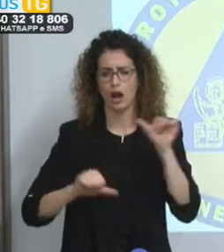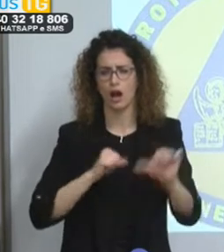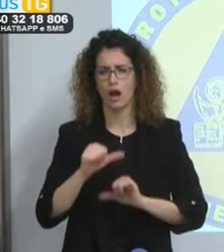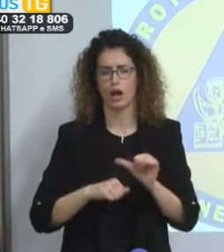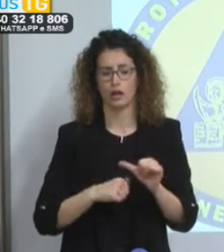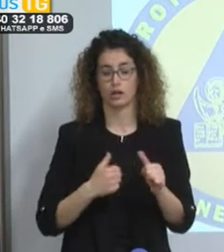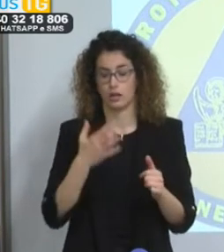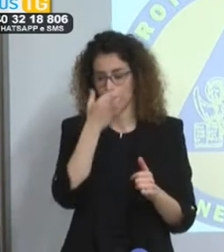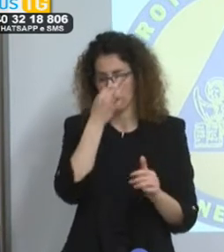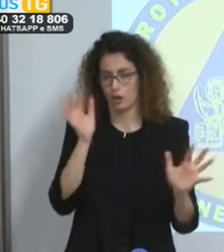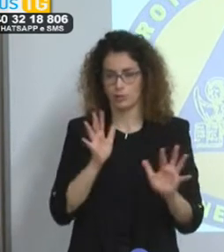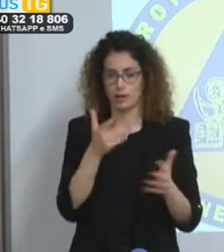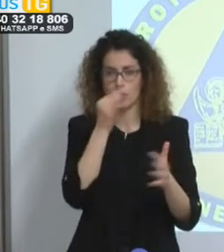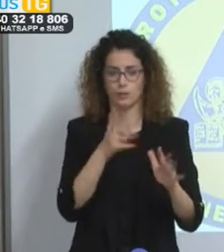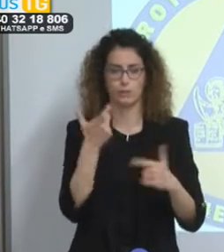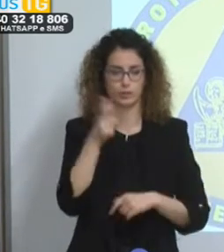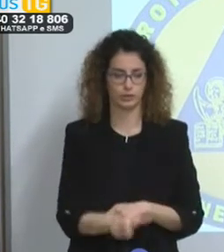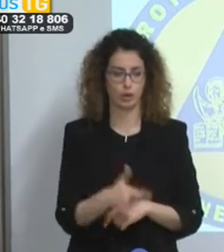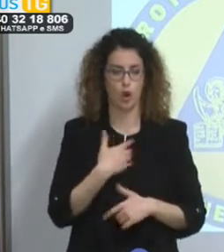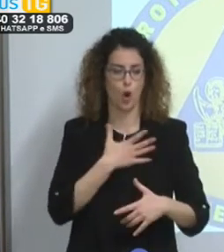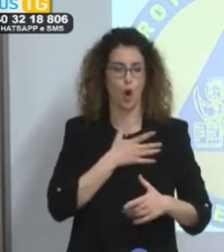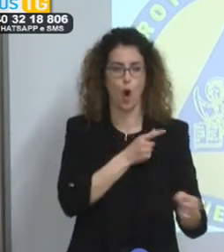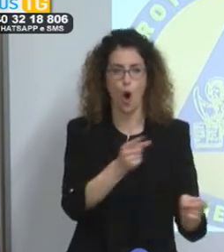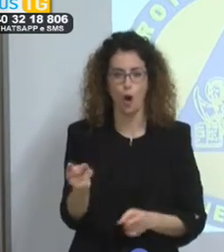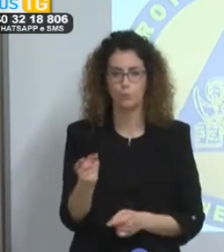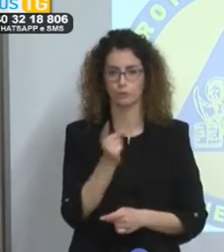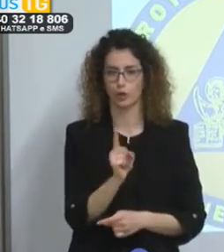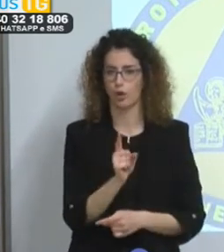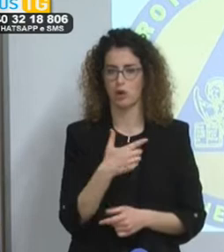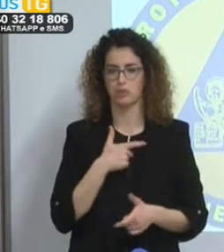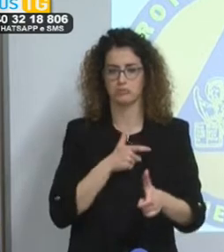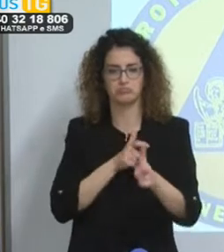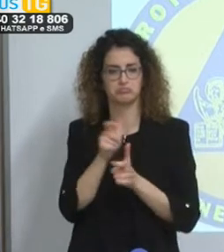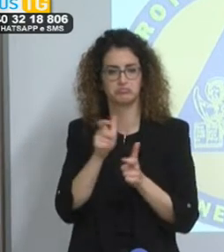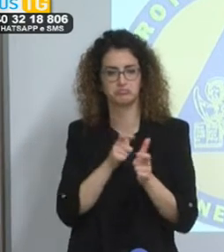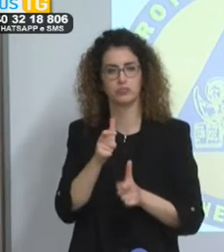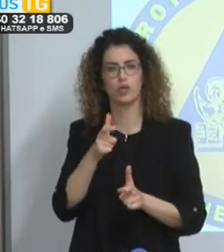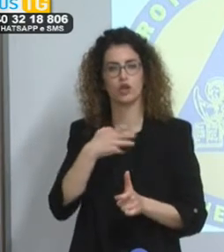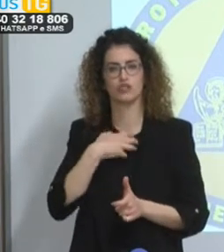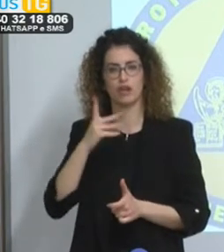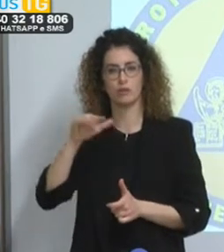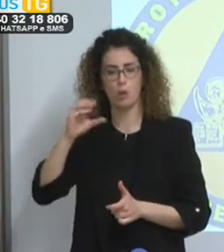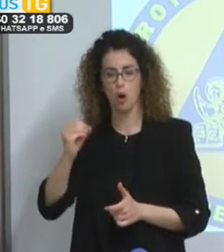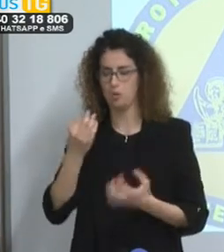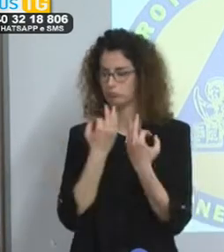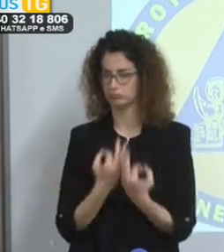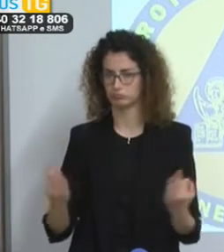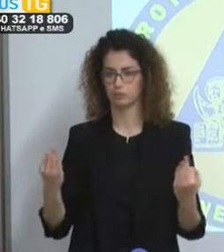È un disastro. No, disastro nel senso che no, io non do colpe a nessuno, guardate, io ho un ottimo rapporto col generale Figliuolo,